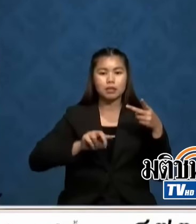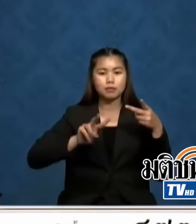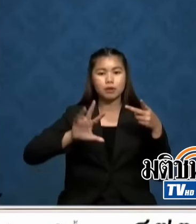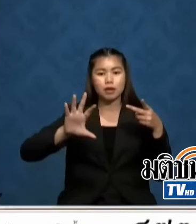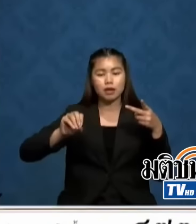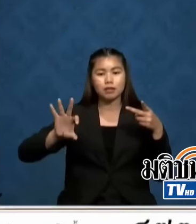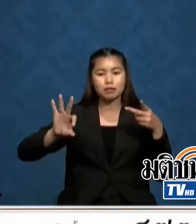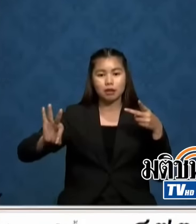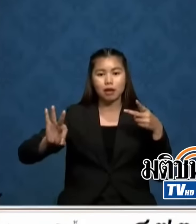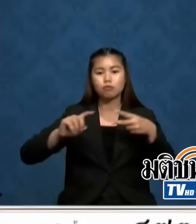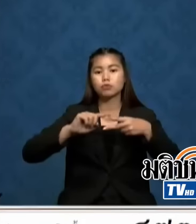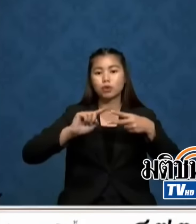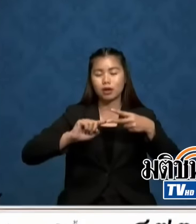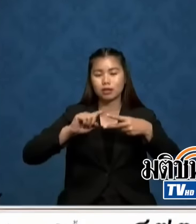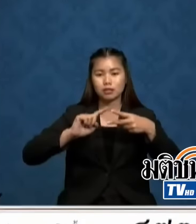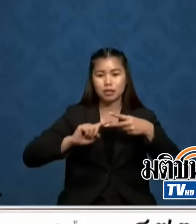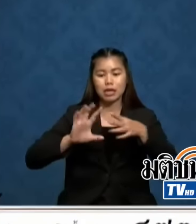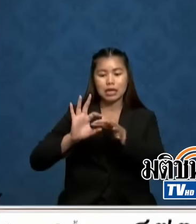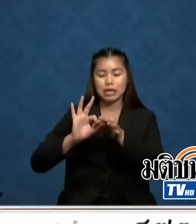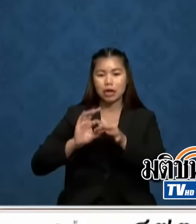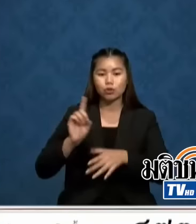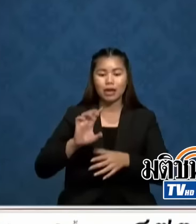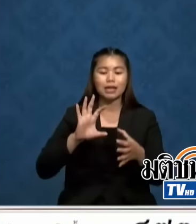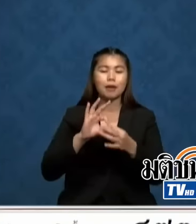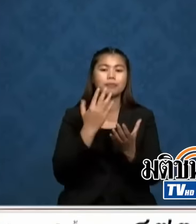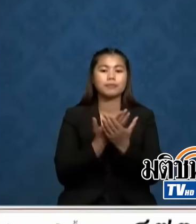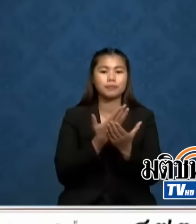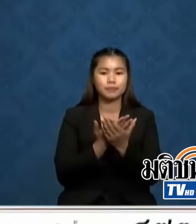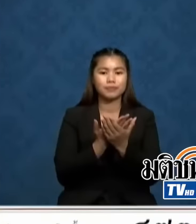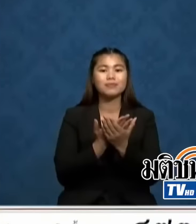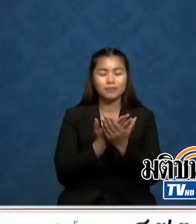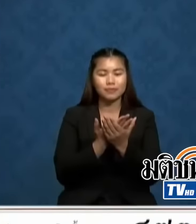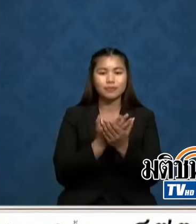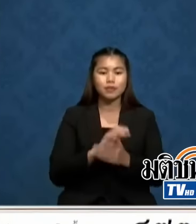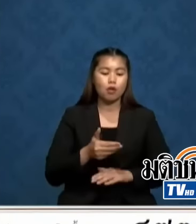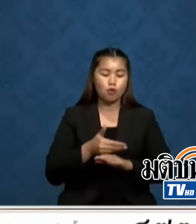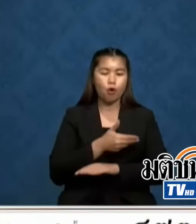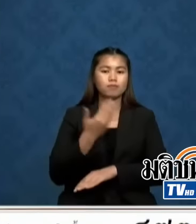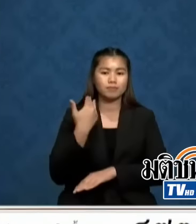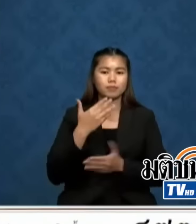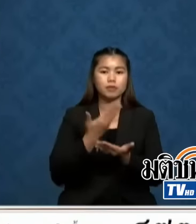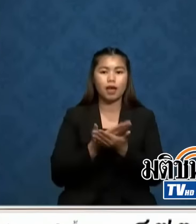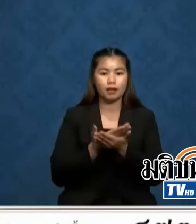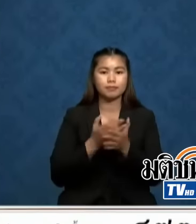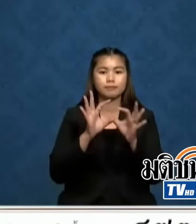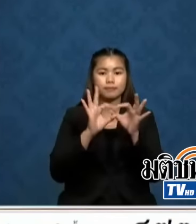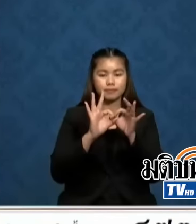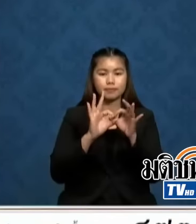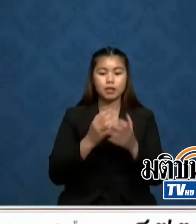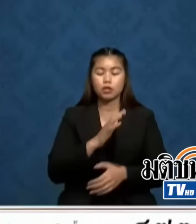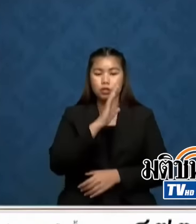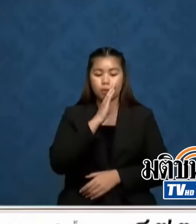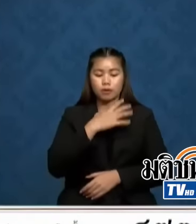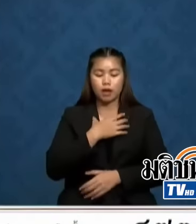57/29เนี่ยมันเกี่ยวข้องกับการเงินก่อนหน้านี้ทีนี้ถ้ามา